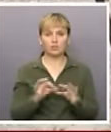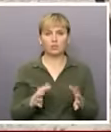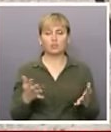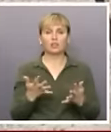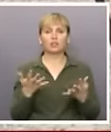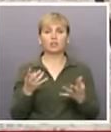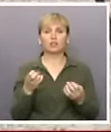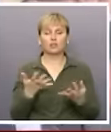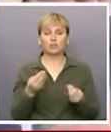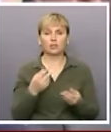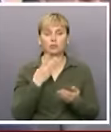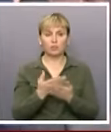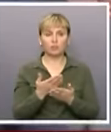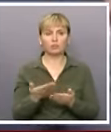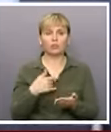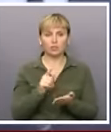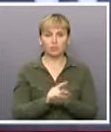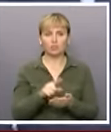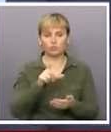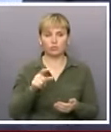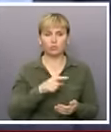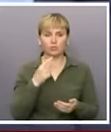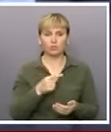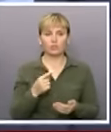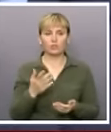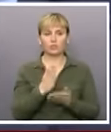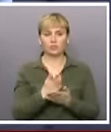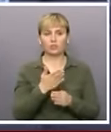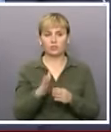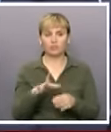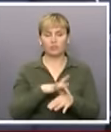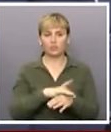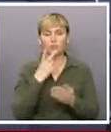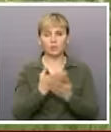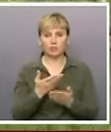примерах. Конечно. Показывать. Мы должны горожанам говорить. А если отдельные факты есть, их показывать,